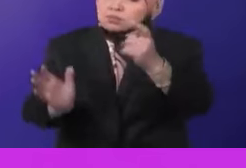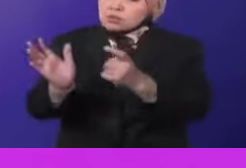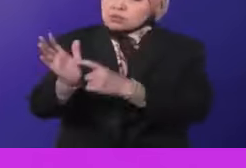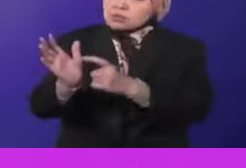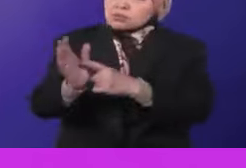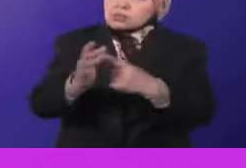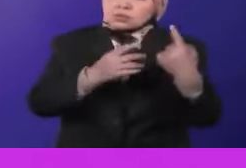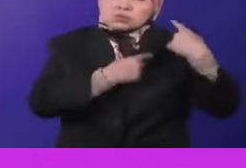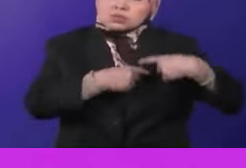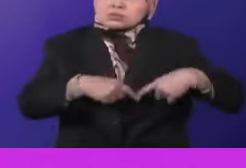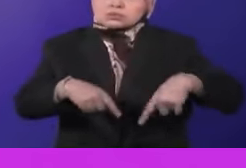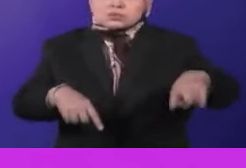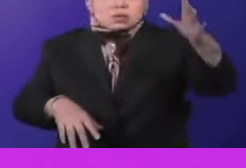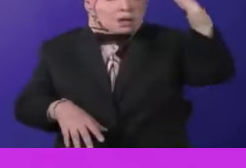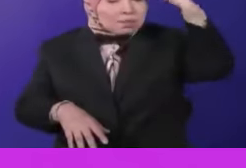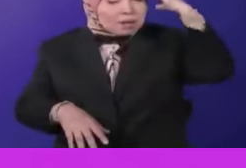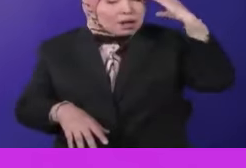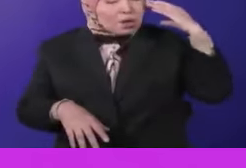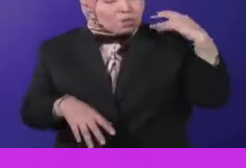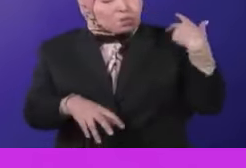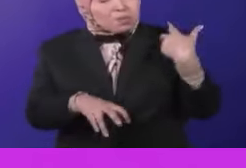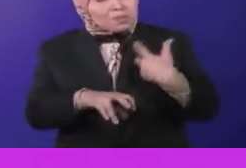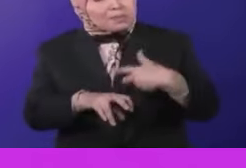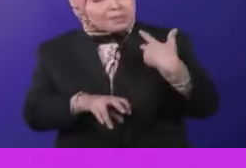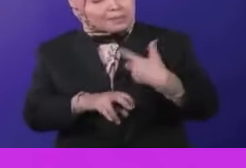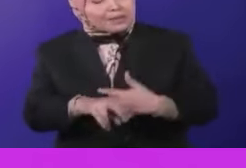كان ذو عسرة